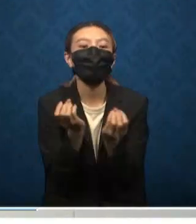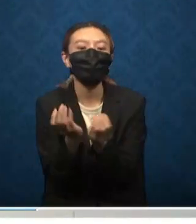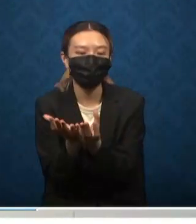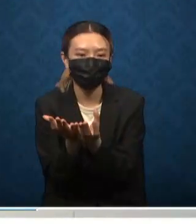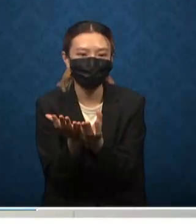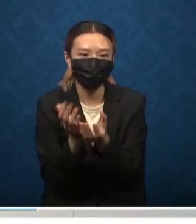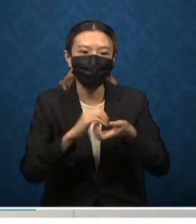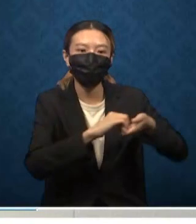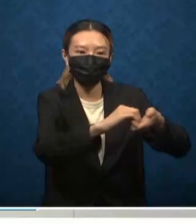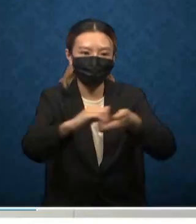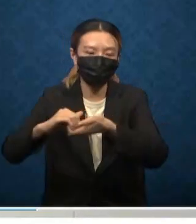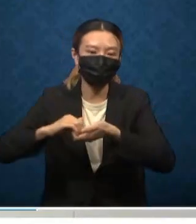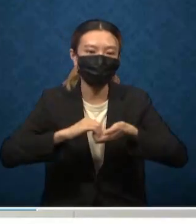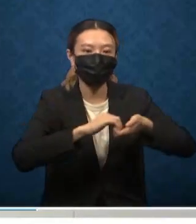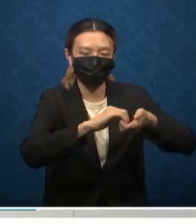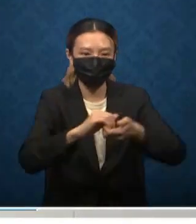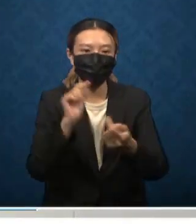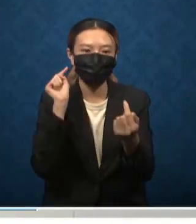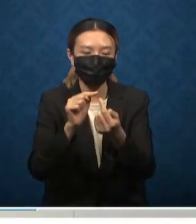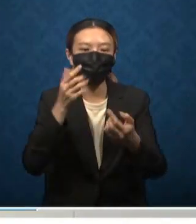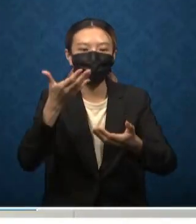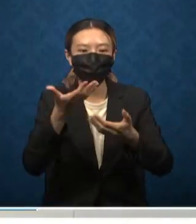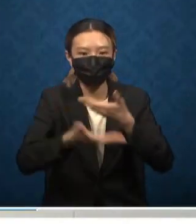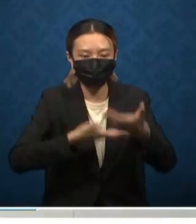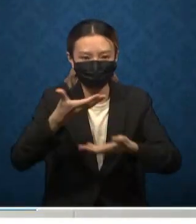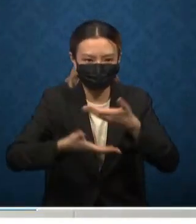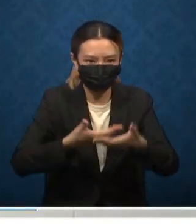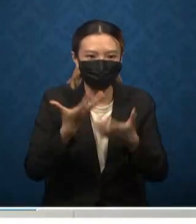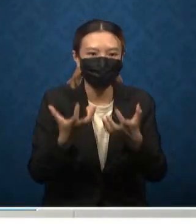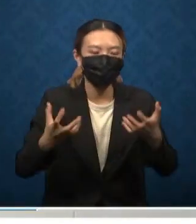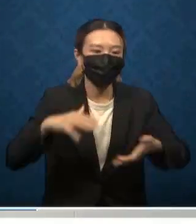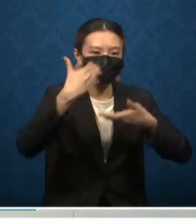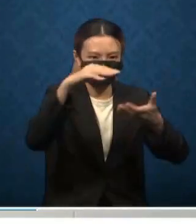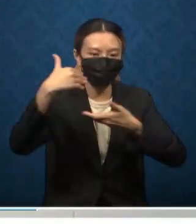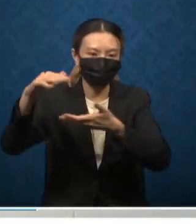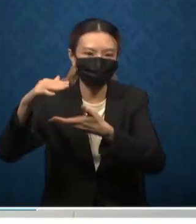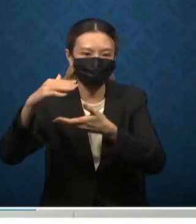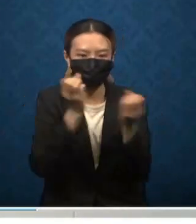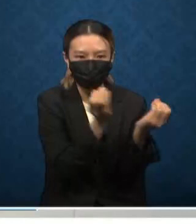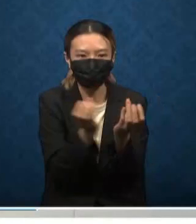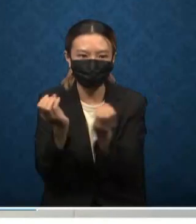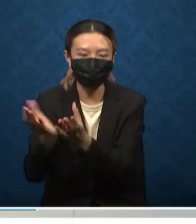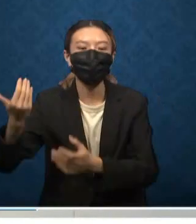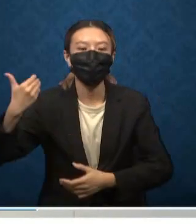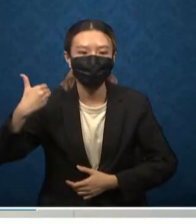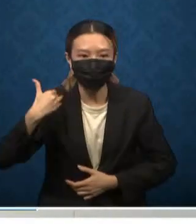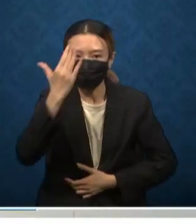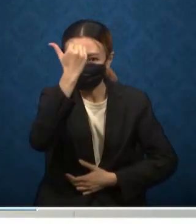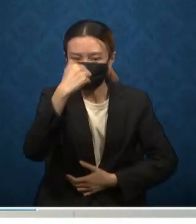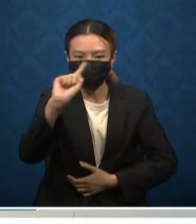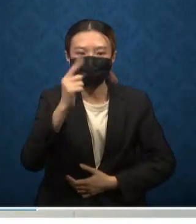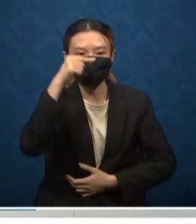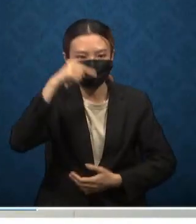ความร่วมมือในทางการค้าและการชกออกของเทศไทยในฐานะที่ประเทศไทย